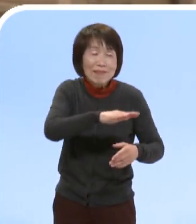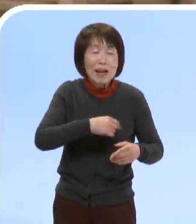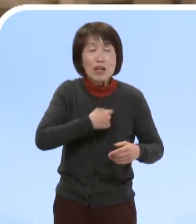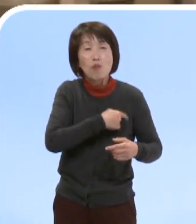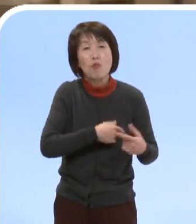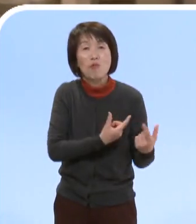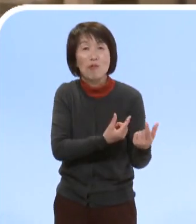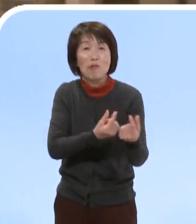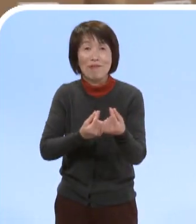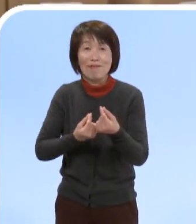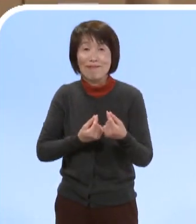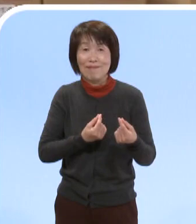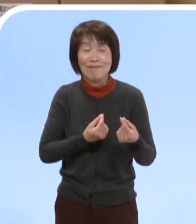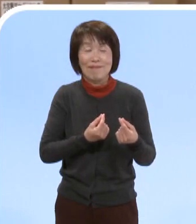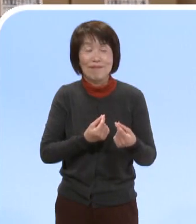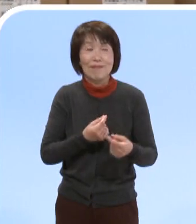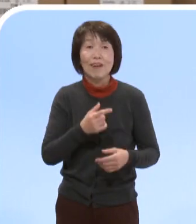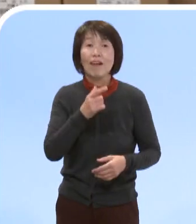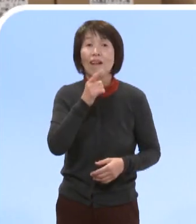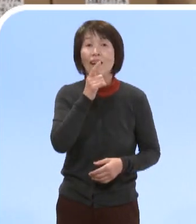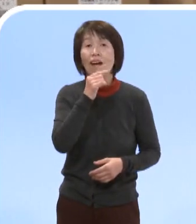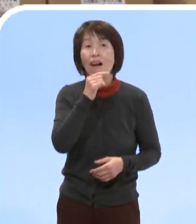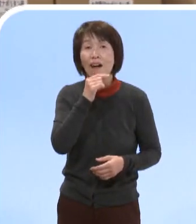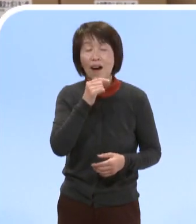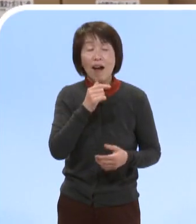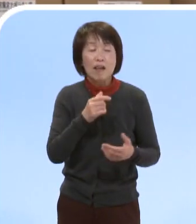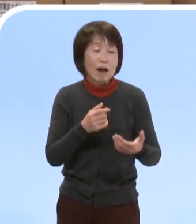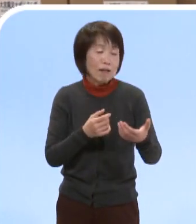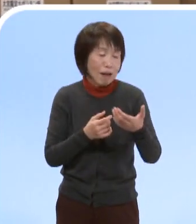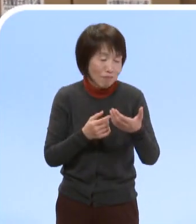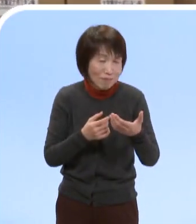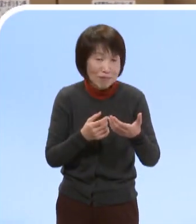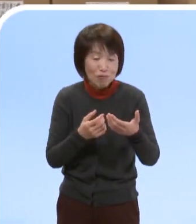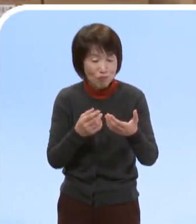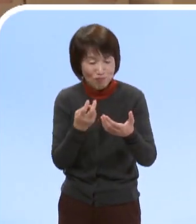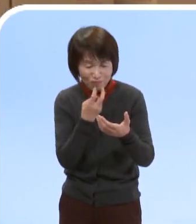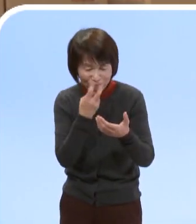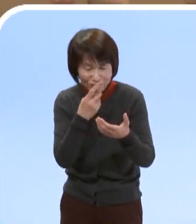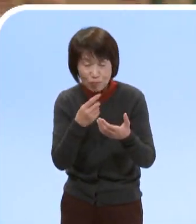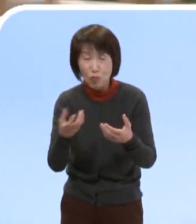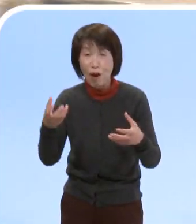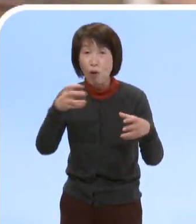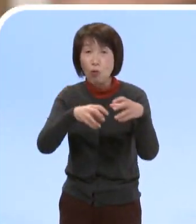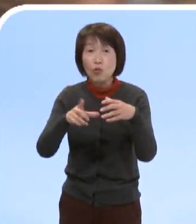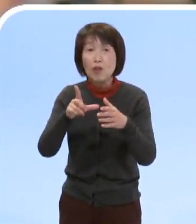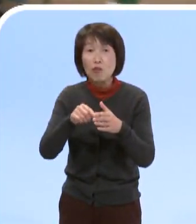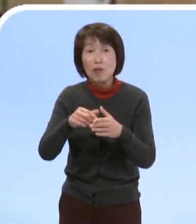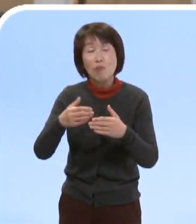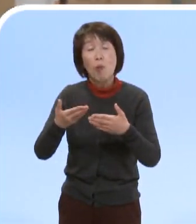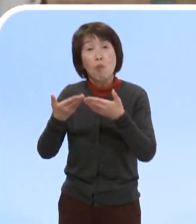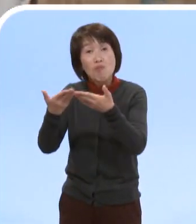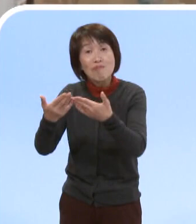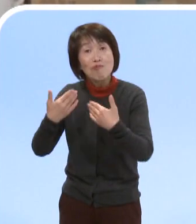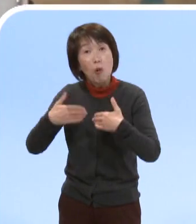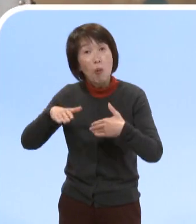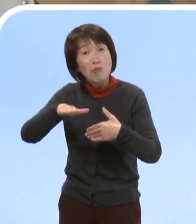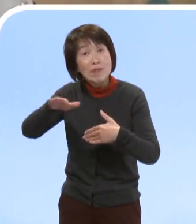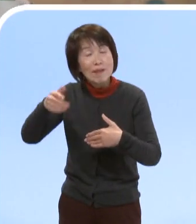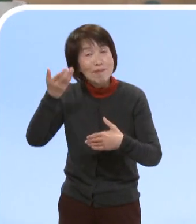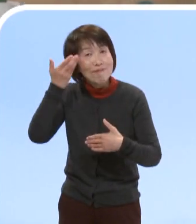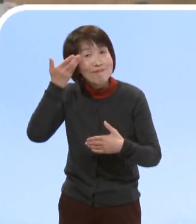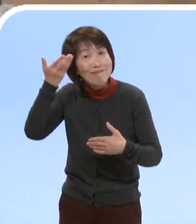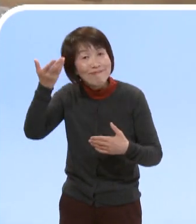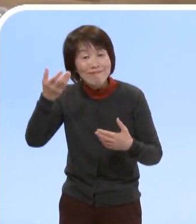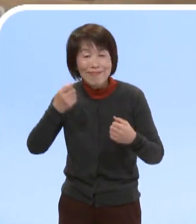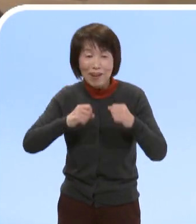思います。 はい、もうじゃあこう検品とか箱詰めされてる時からもう喜んでる顔を思い浮かべながら皆さん作業されてるってことなんですか？ そう